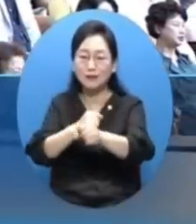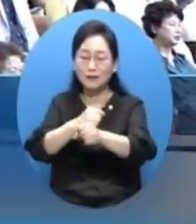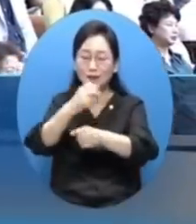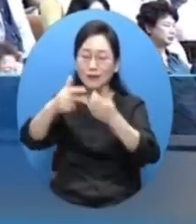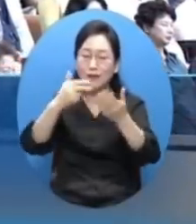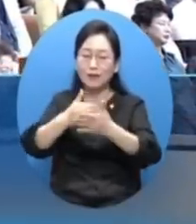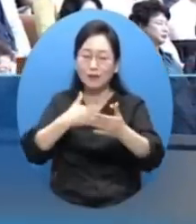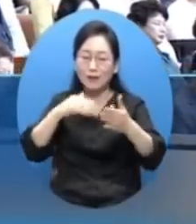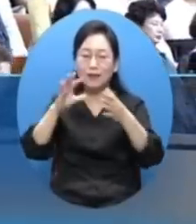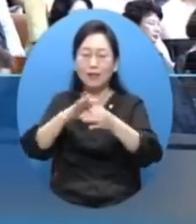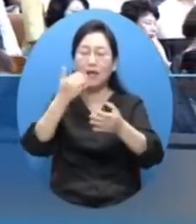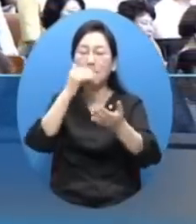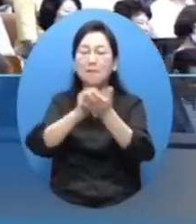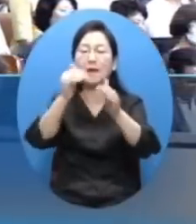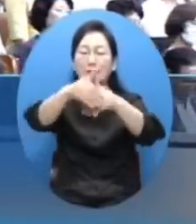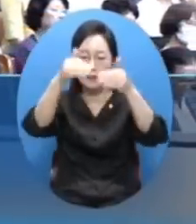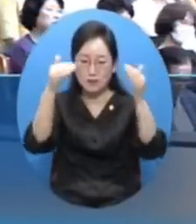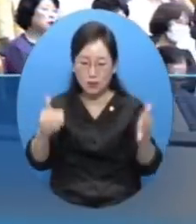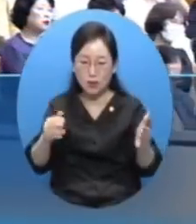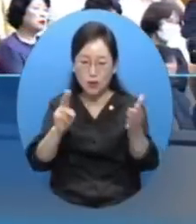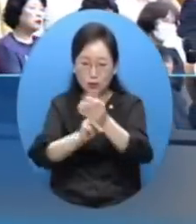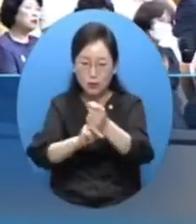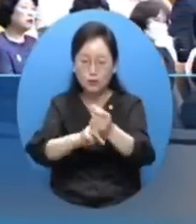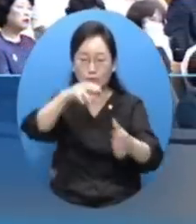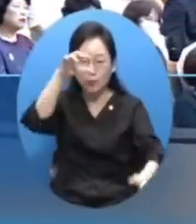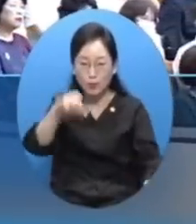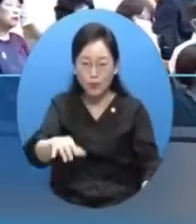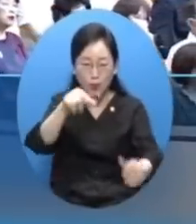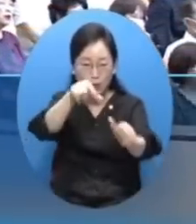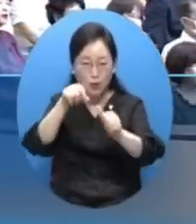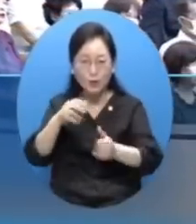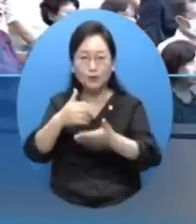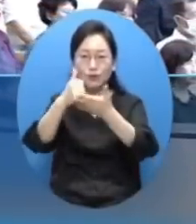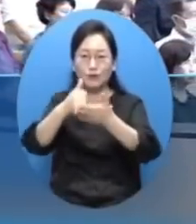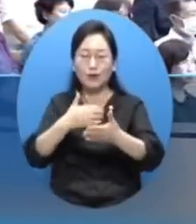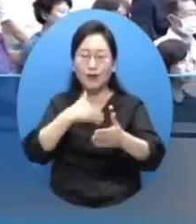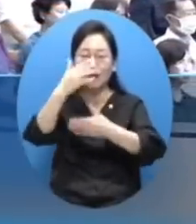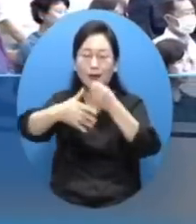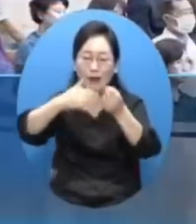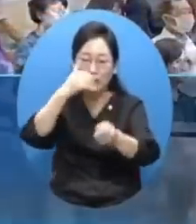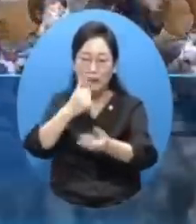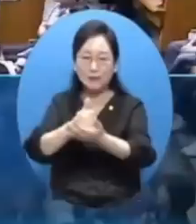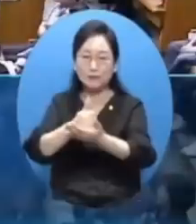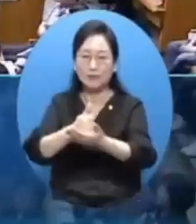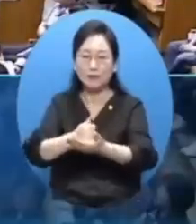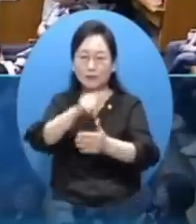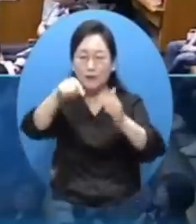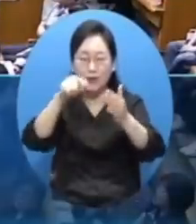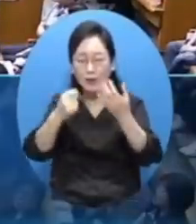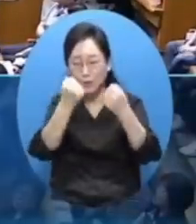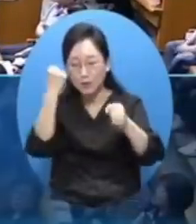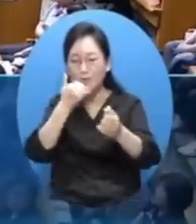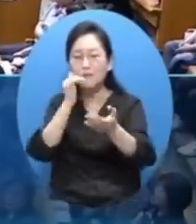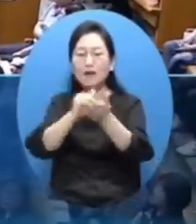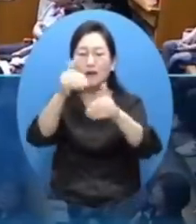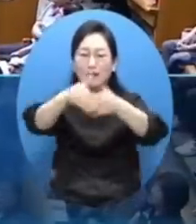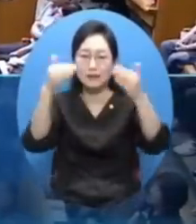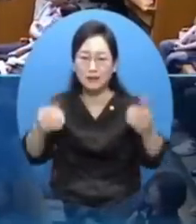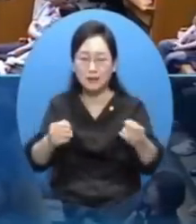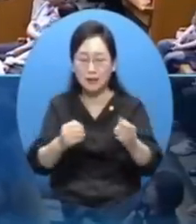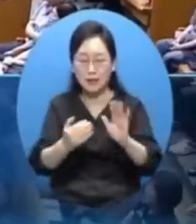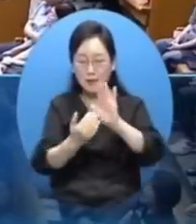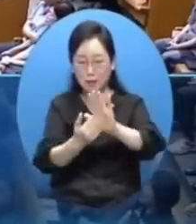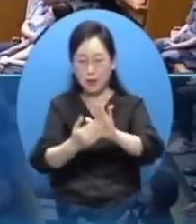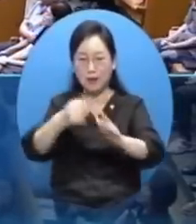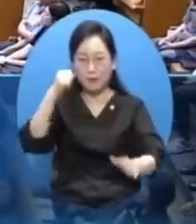나의 반석이시요 나의 요새시요 나를 건지시는 이시요 나의 하나님이시요 내가 그 안에 피할 나의 바위시요 나의 방패시요